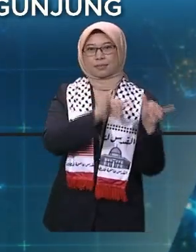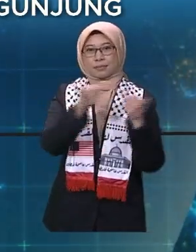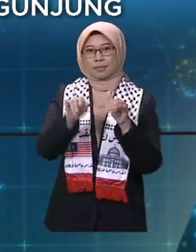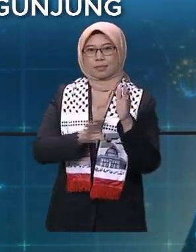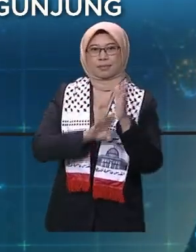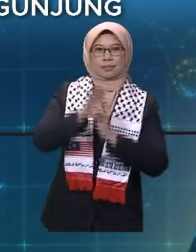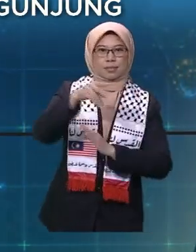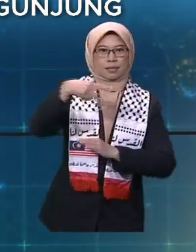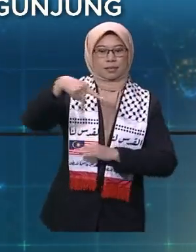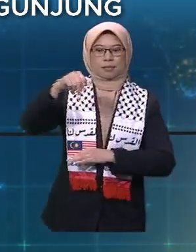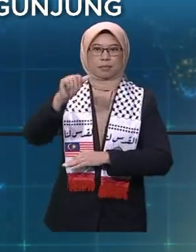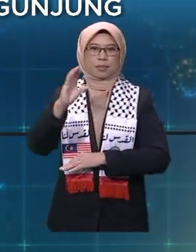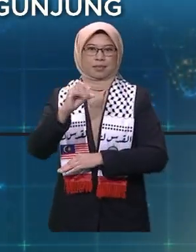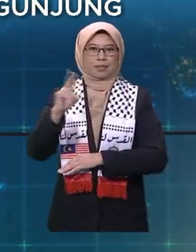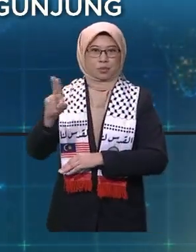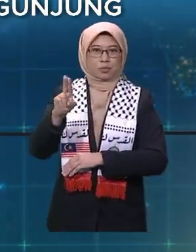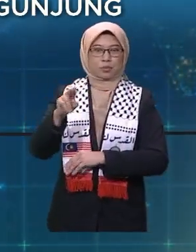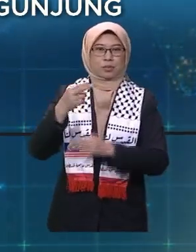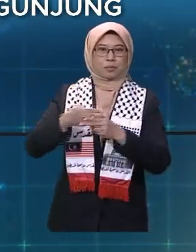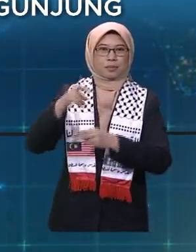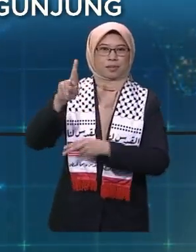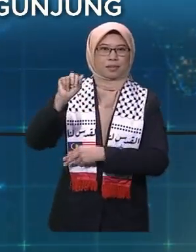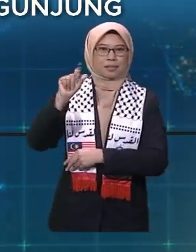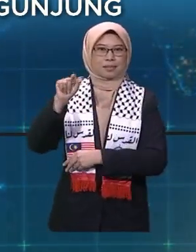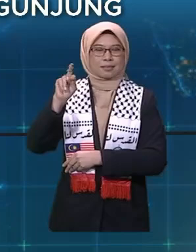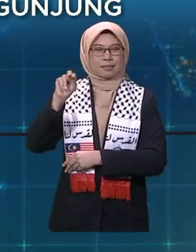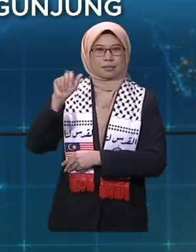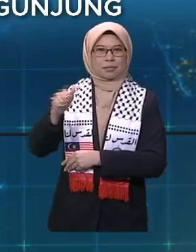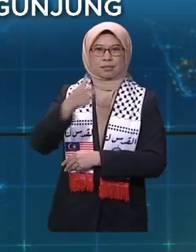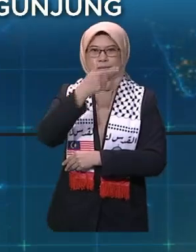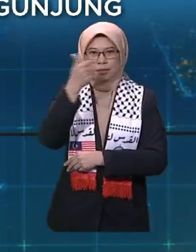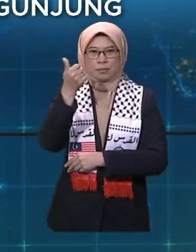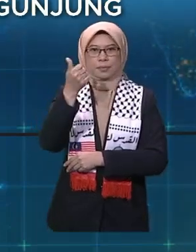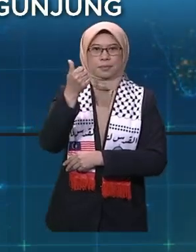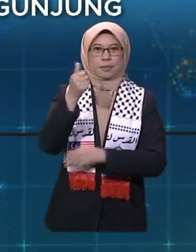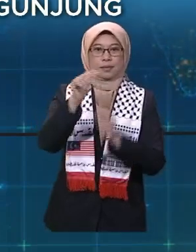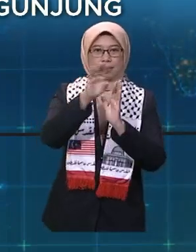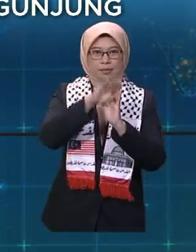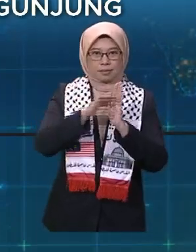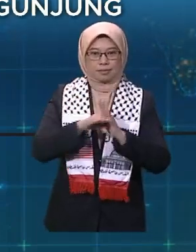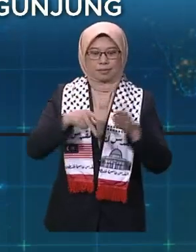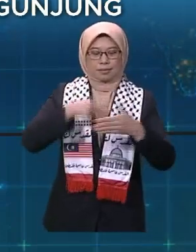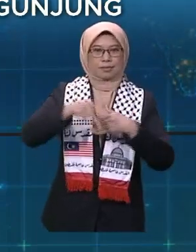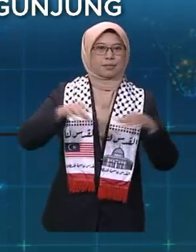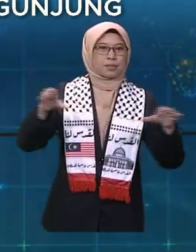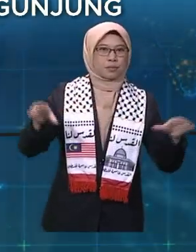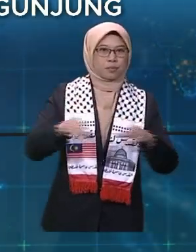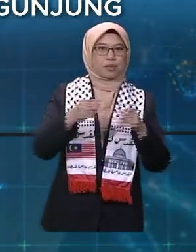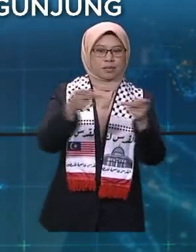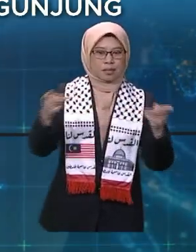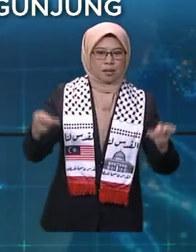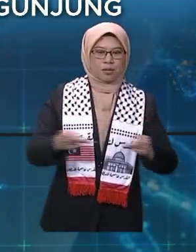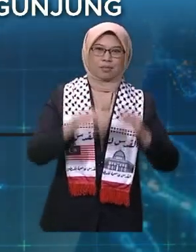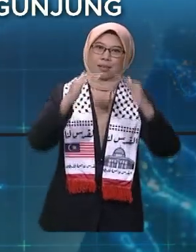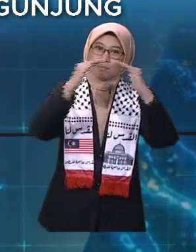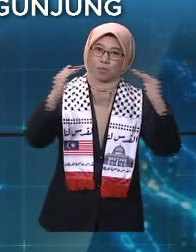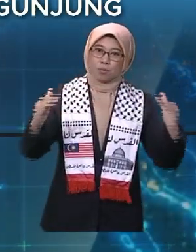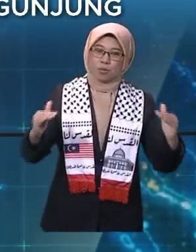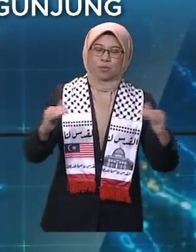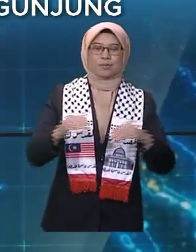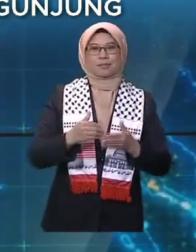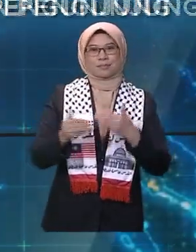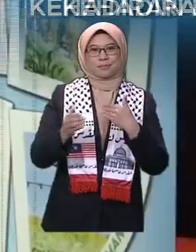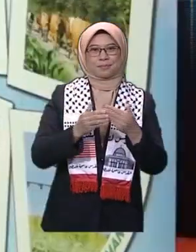Lonjakan Prestasi PACU, Raslina Yahya berkata ia memandangkan kebanyakan acara dan program diadakan di kawasan yang